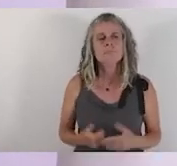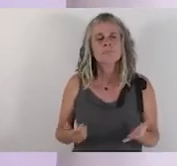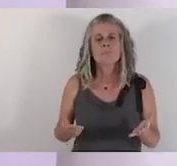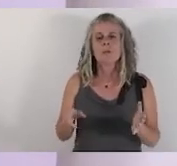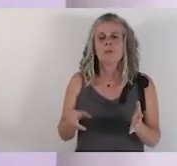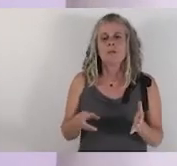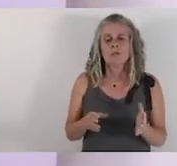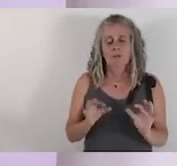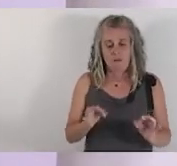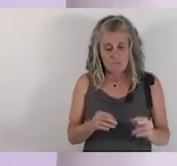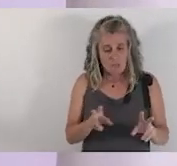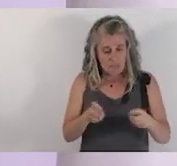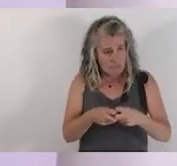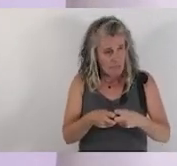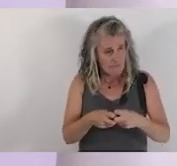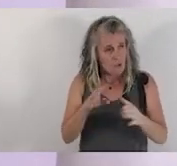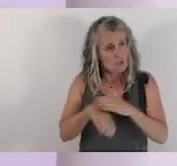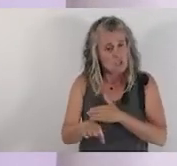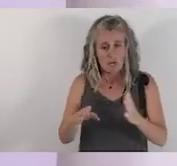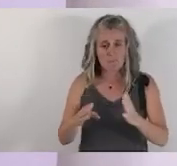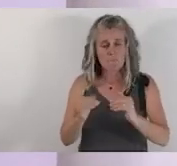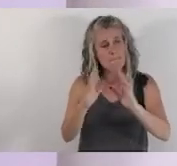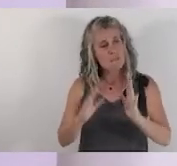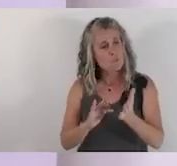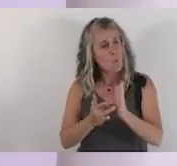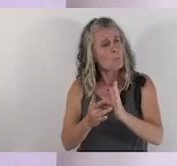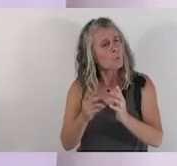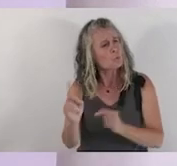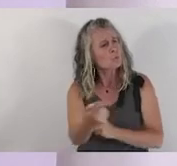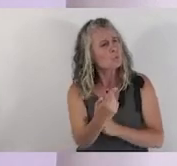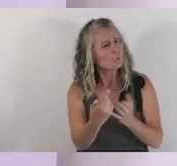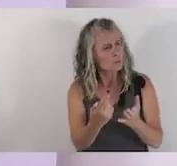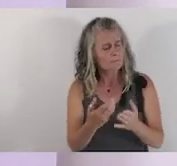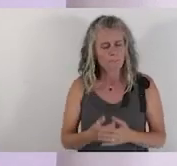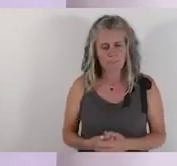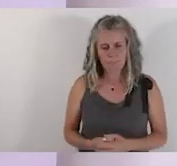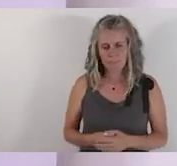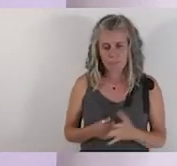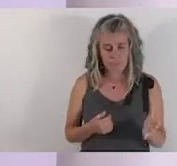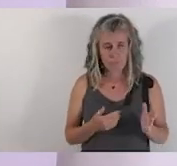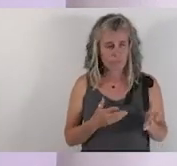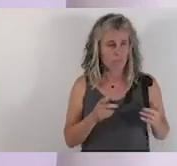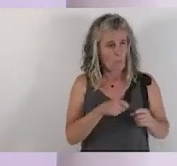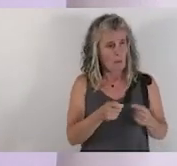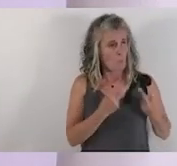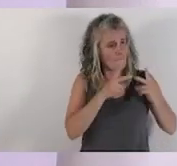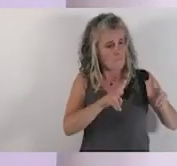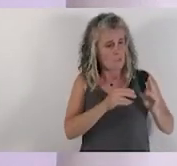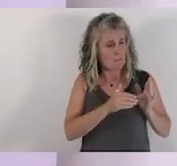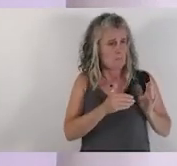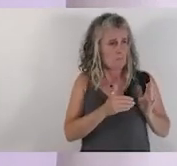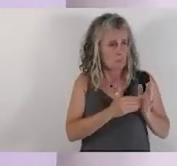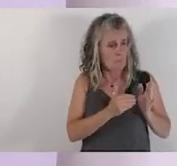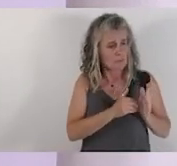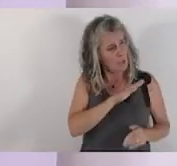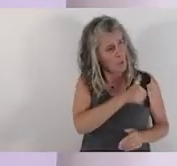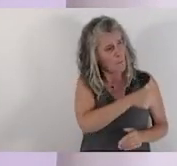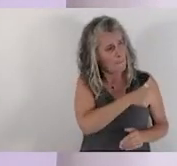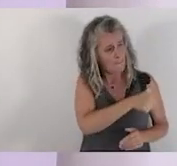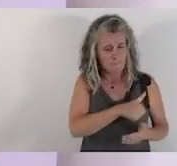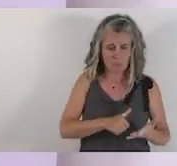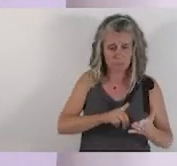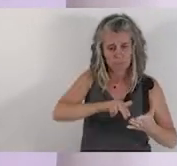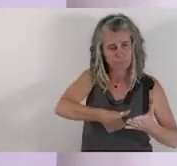tarifaires pour les activités dans les maisons pour tous, c'est la ville qui valide dans ses équipements, même si elles sont gérées par des délégataires de services